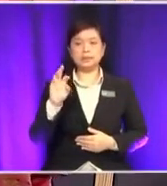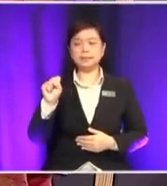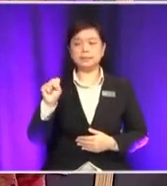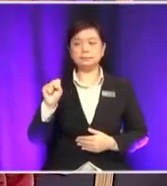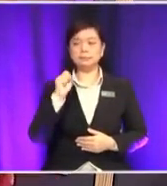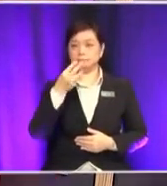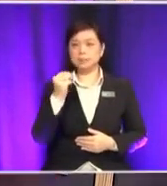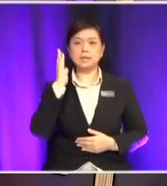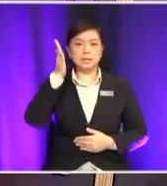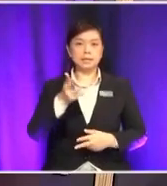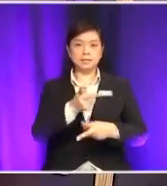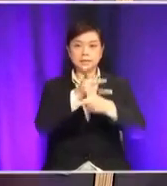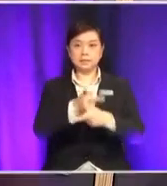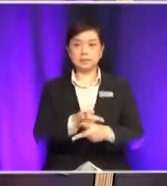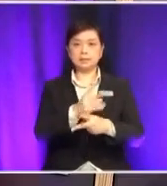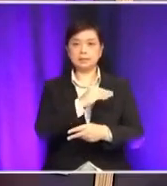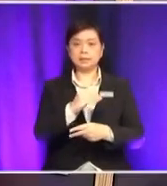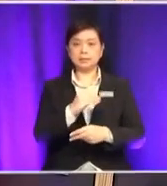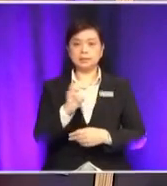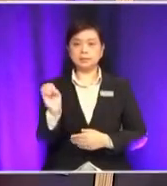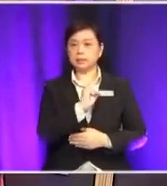Mereka tidak menjalani